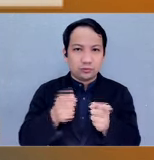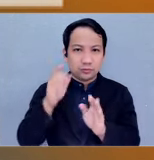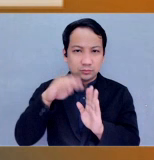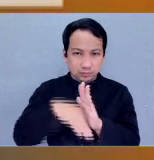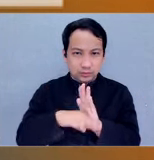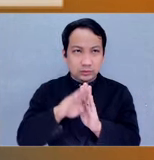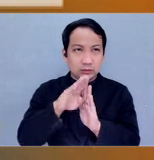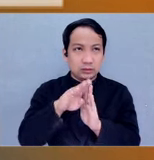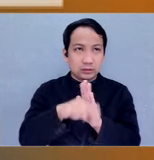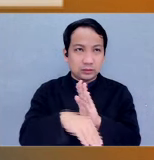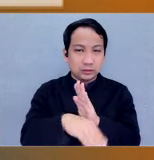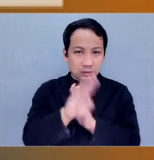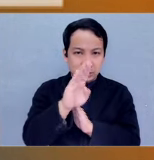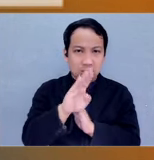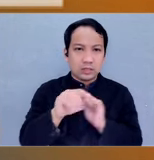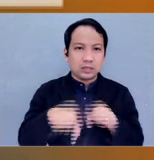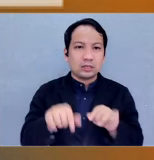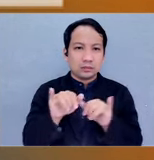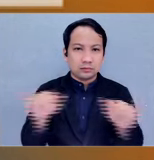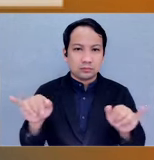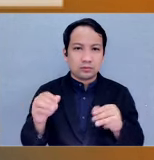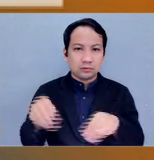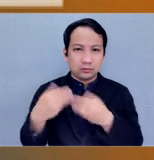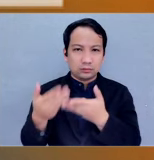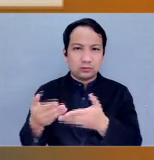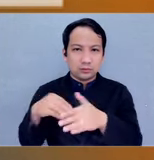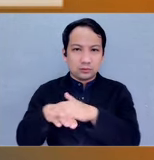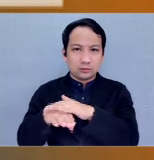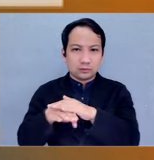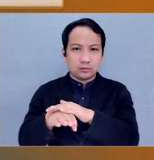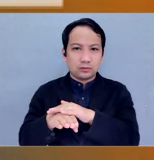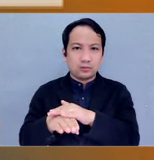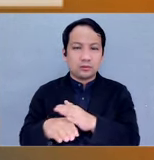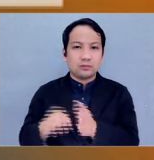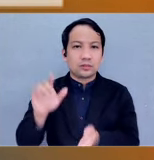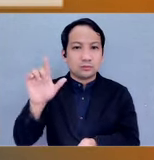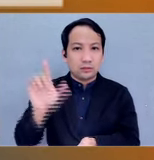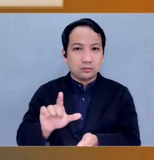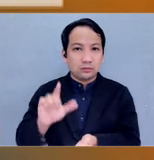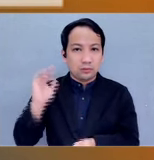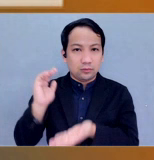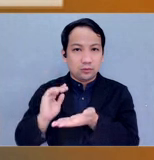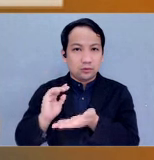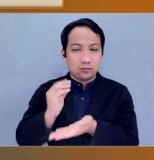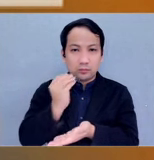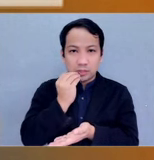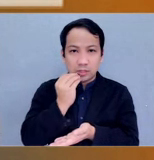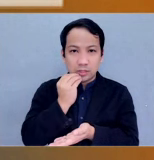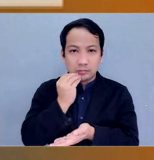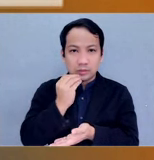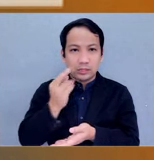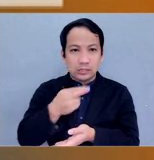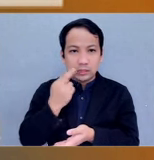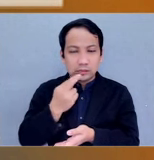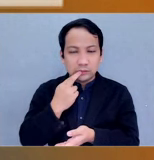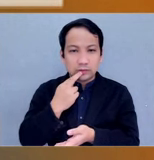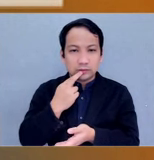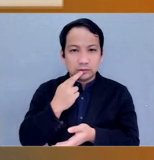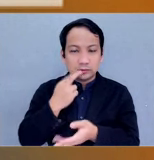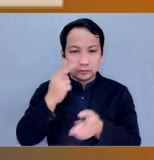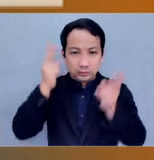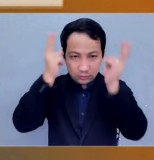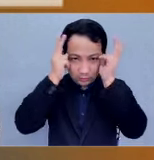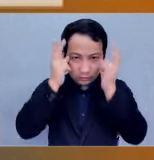inflation. Sinundan yan ang pagbibigay ng access sa mas murang pagkain katulad ng bigas at gulay at ang paggawa ng mas